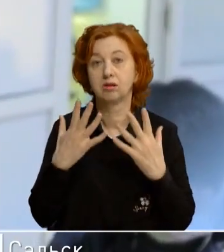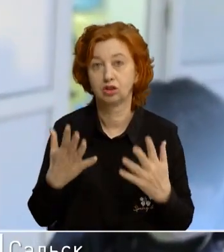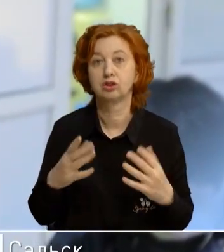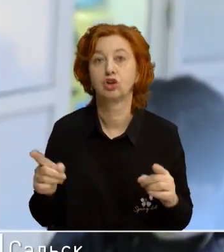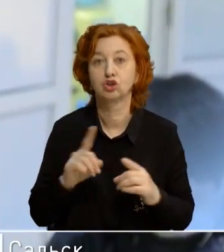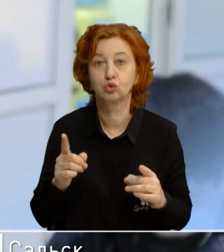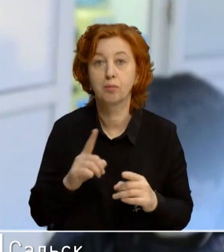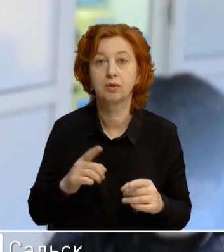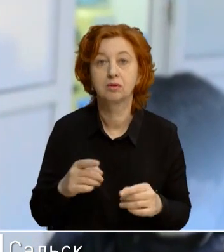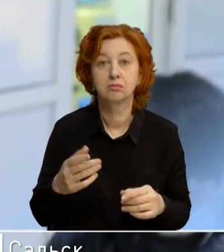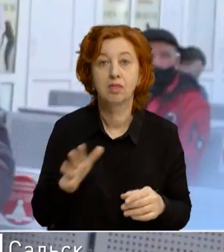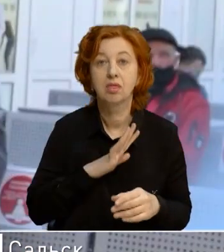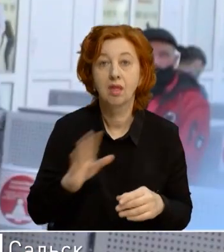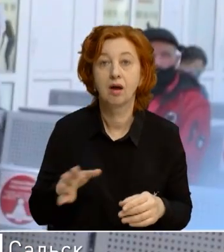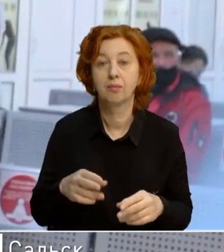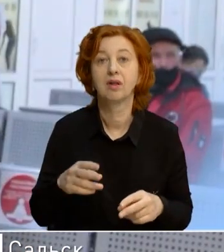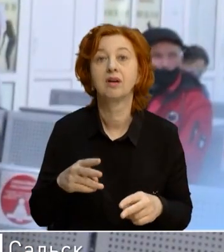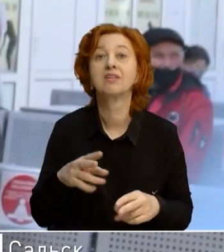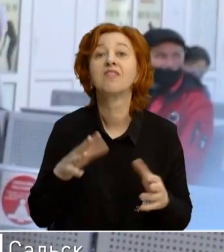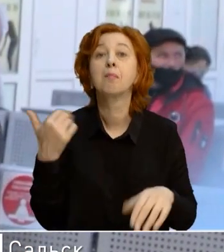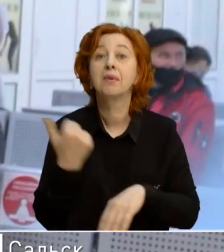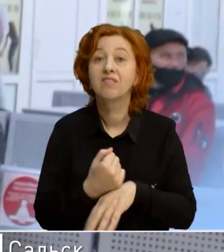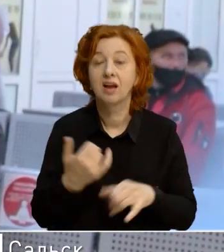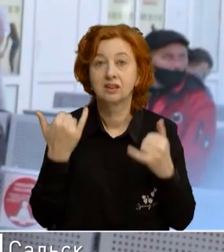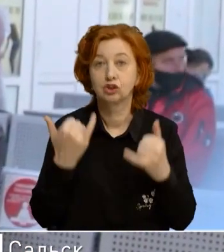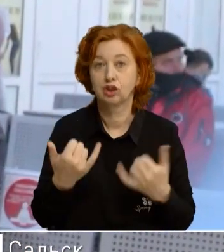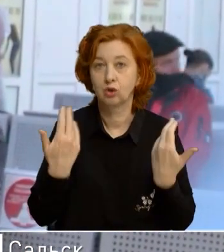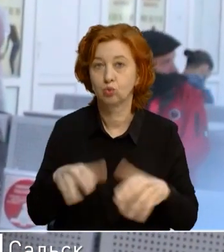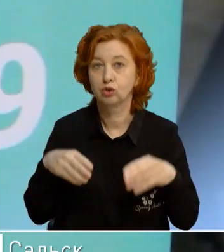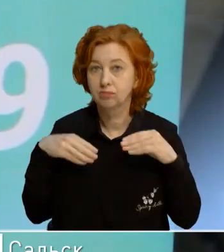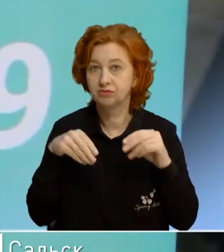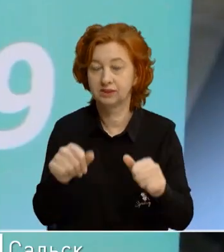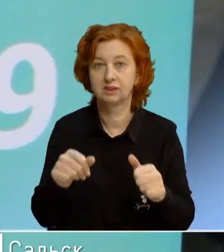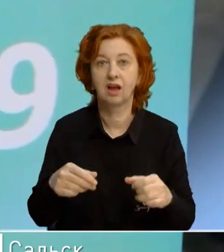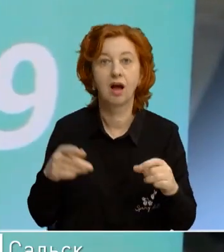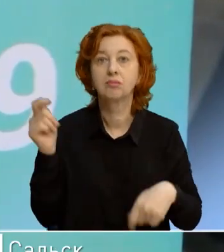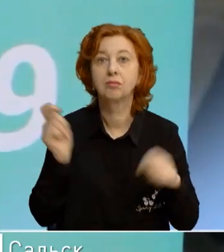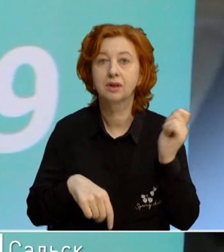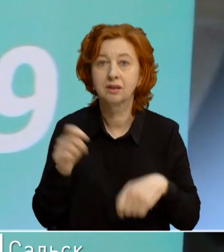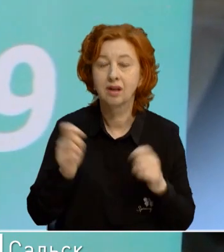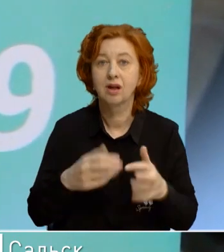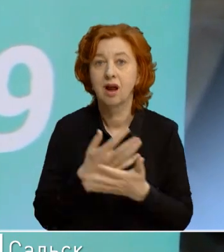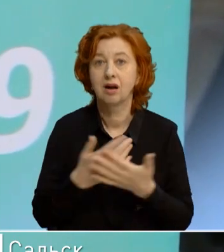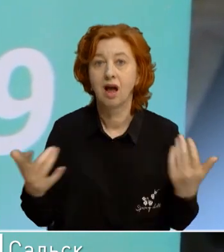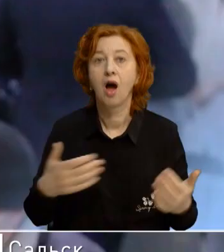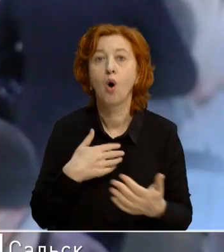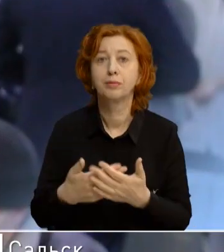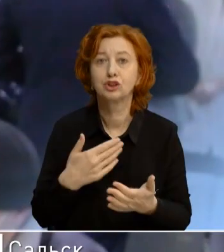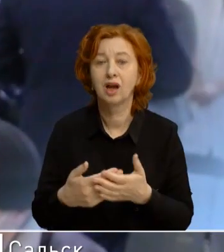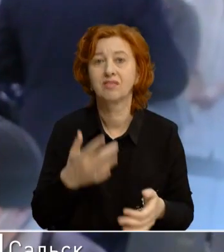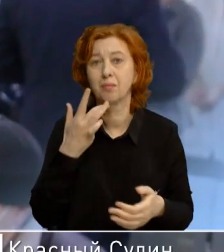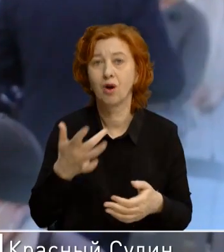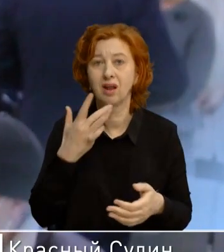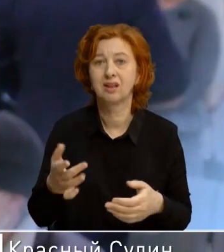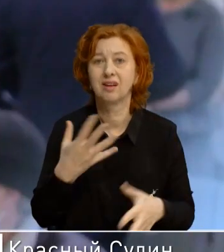советую своим близким и родным. Причем прививаются сегодня и представители власти, бизнеса, образования, общественники. Я